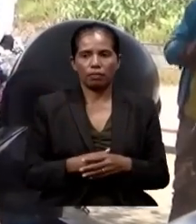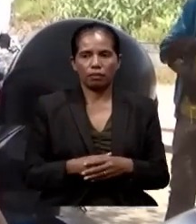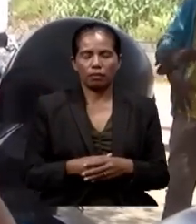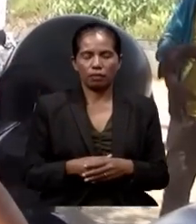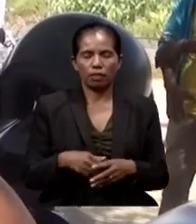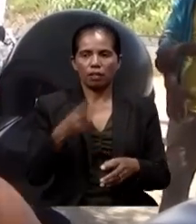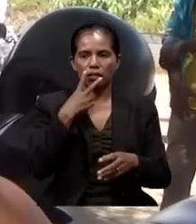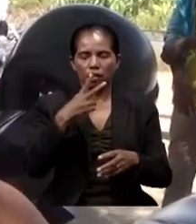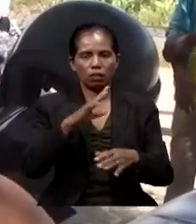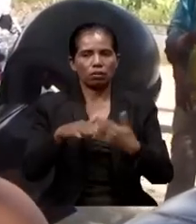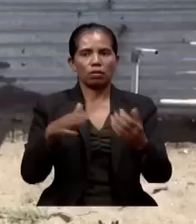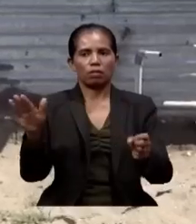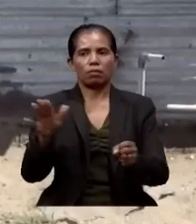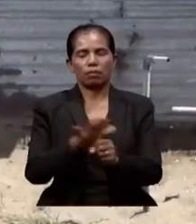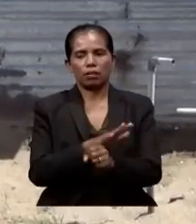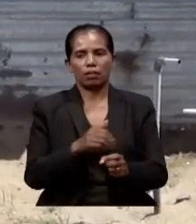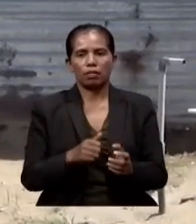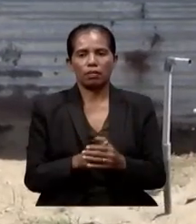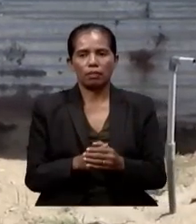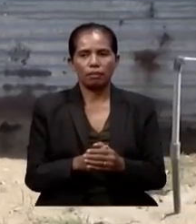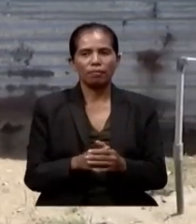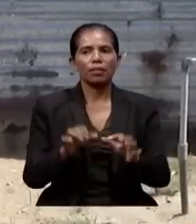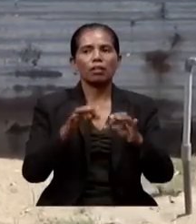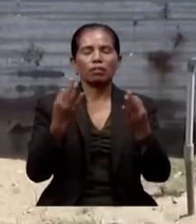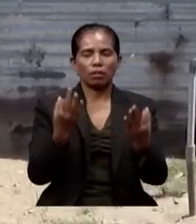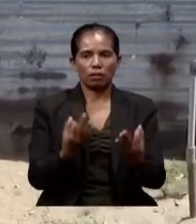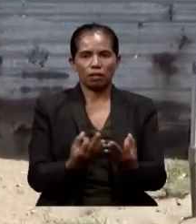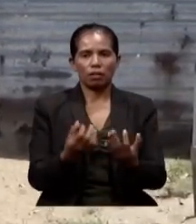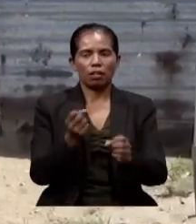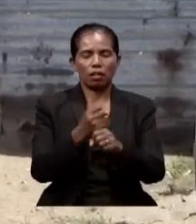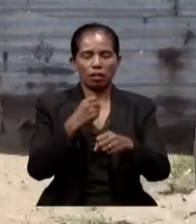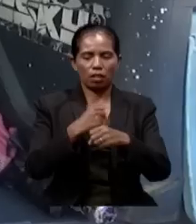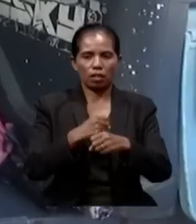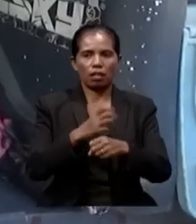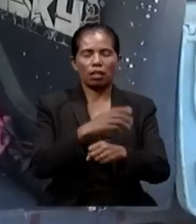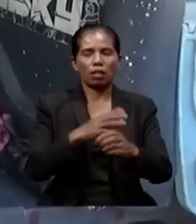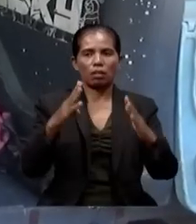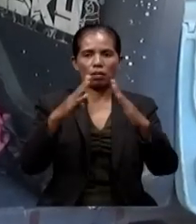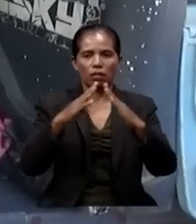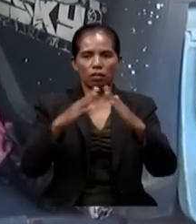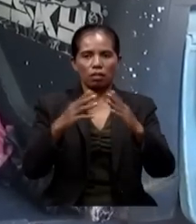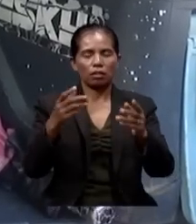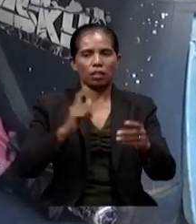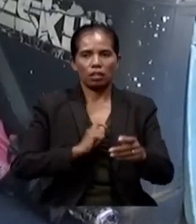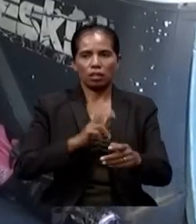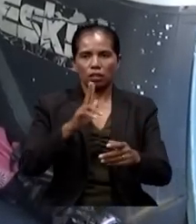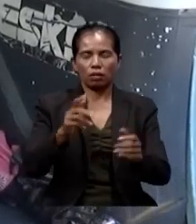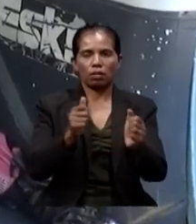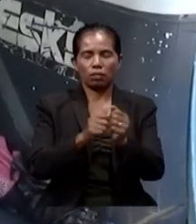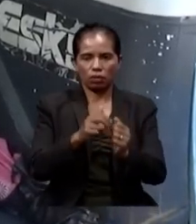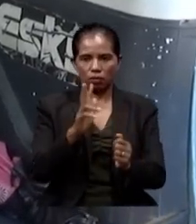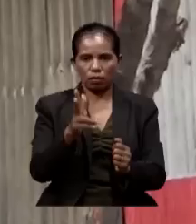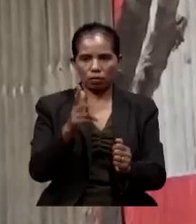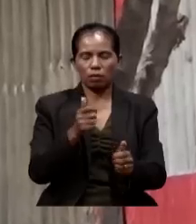sigar sini bot tu komplit karas. Total uma kain nebe durante halo negosiu no hari baraka ya area Tasitolu hamutu kruanulu